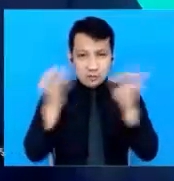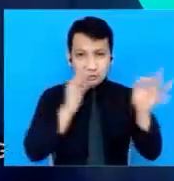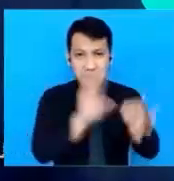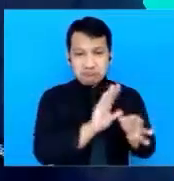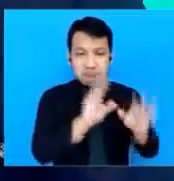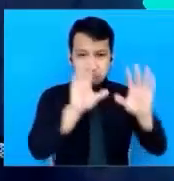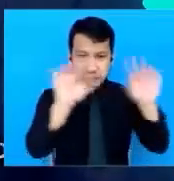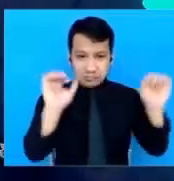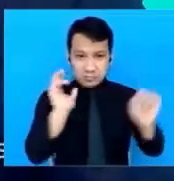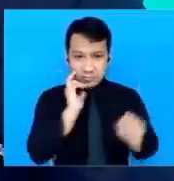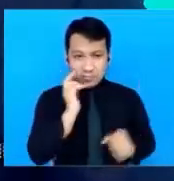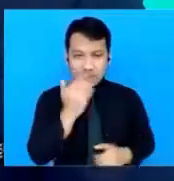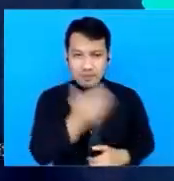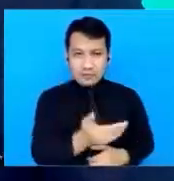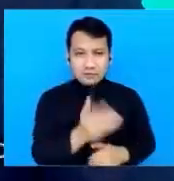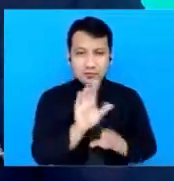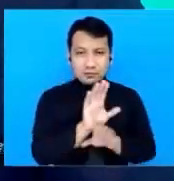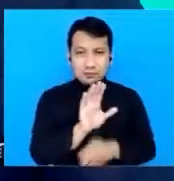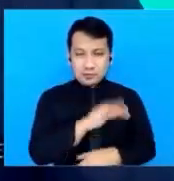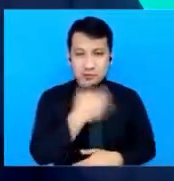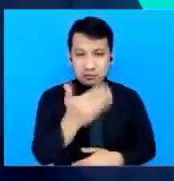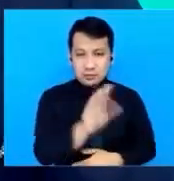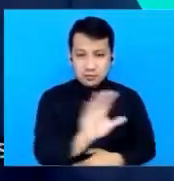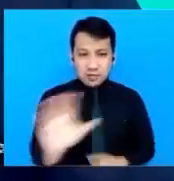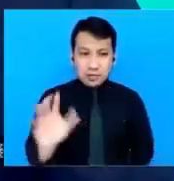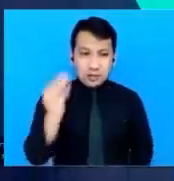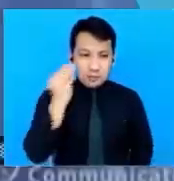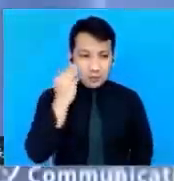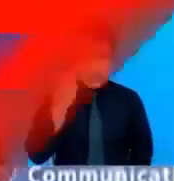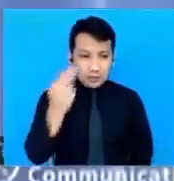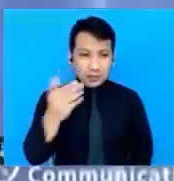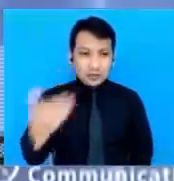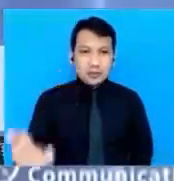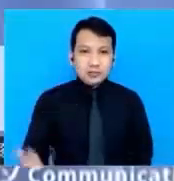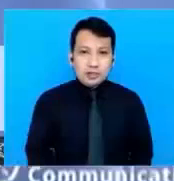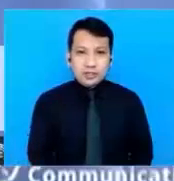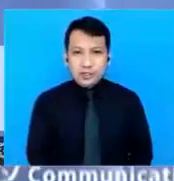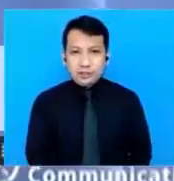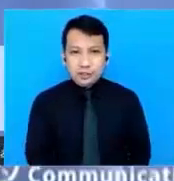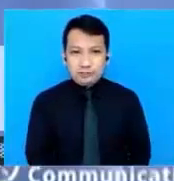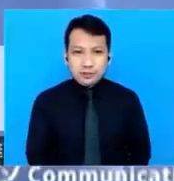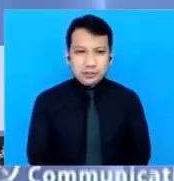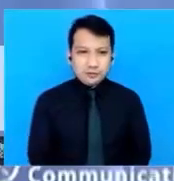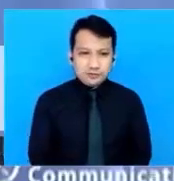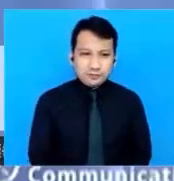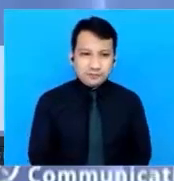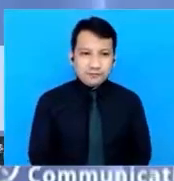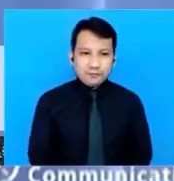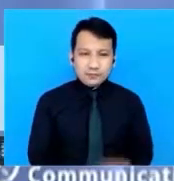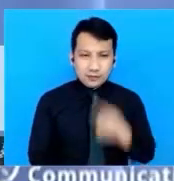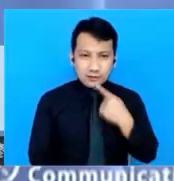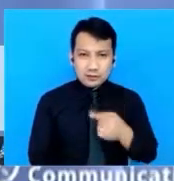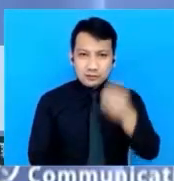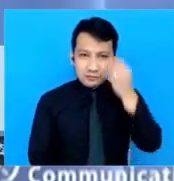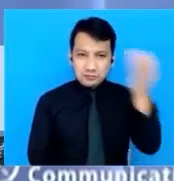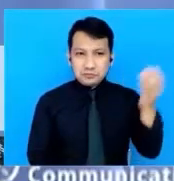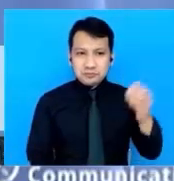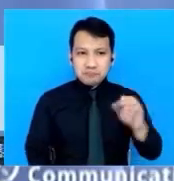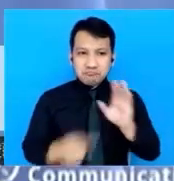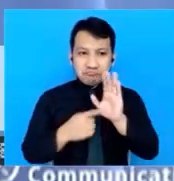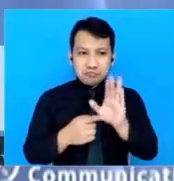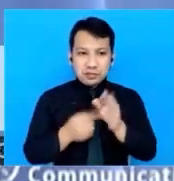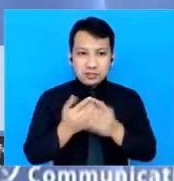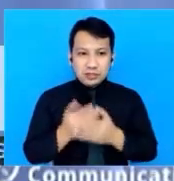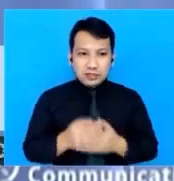administrasyon. Nasa frontline ng balita ngayon si Maricel Halili. This is shocking beyond belief and must